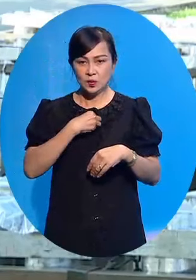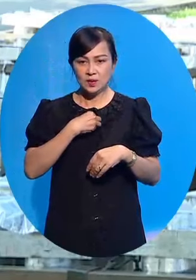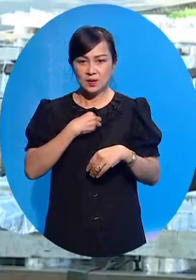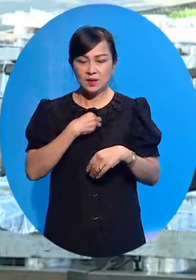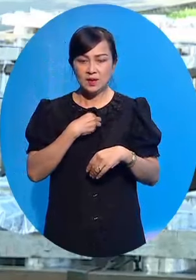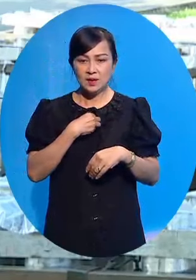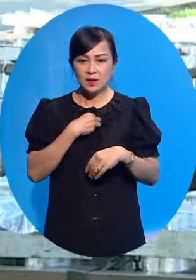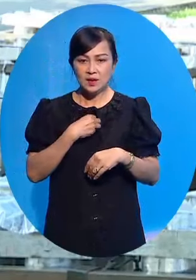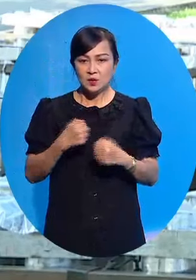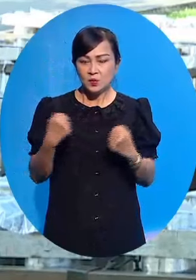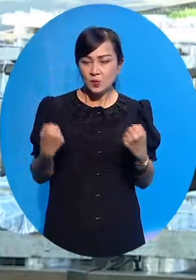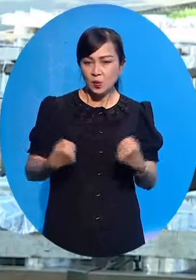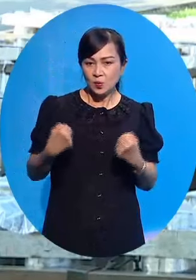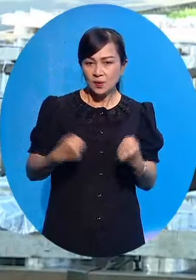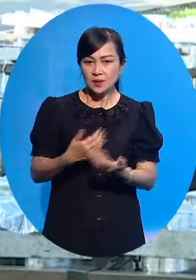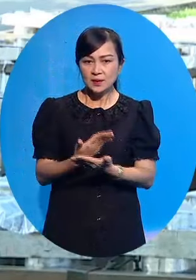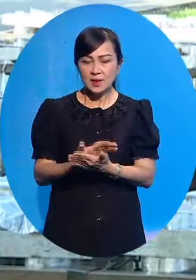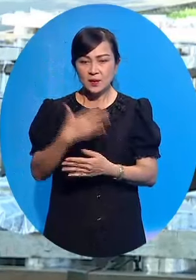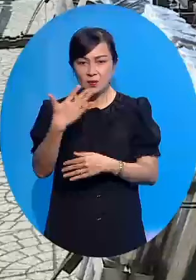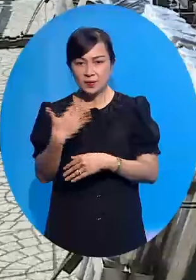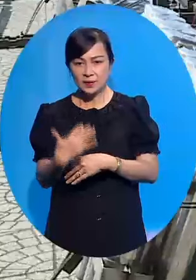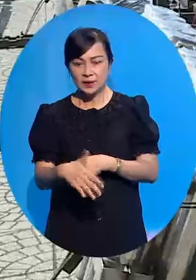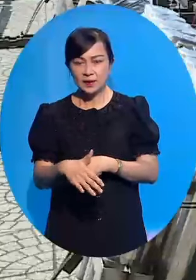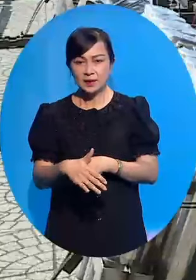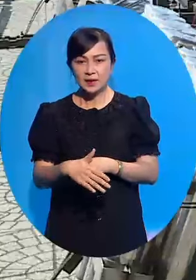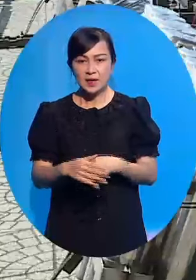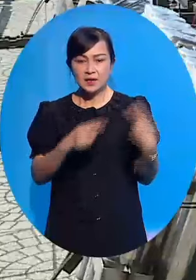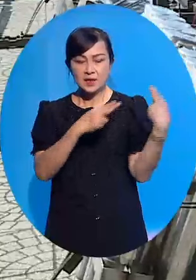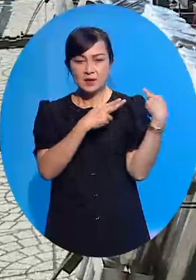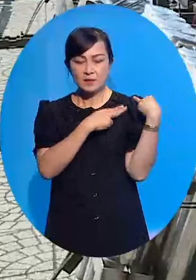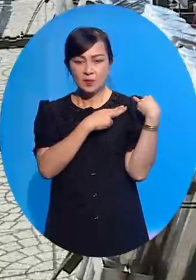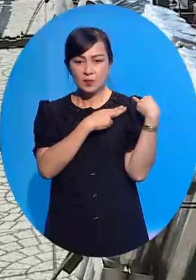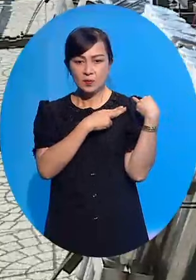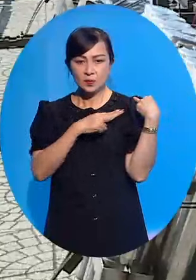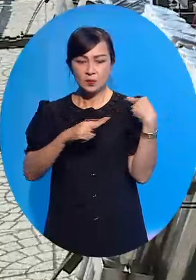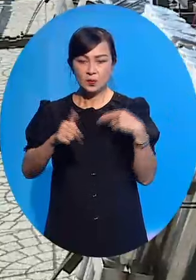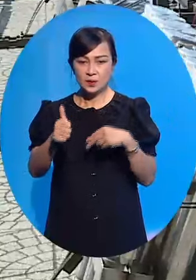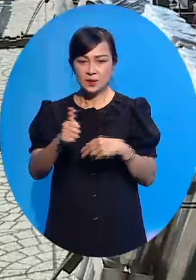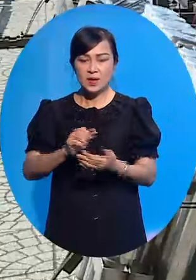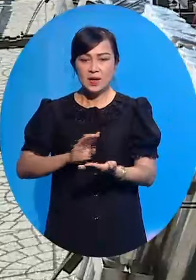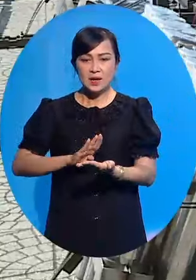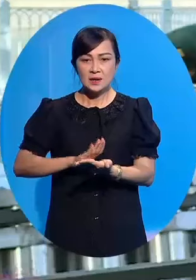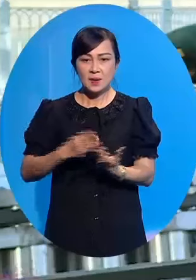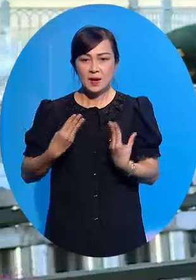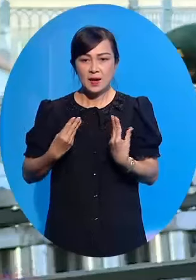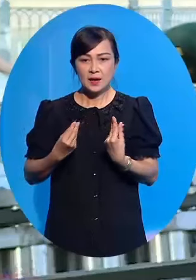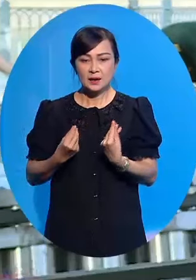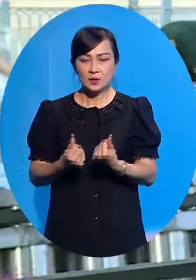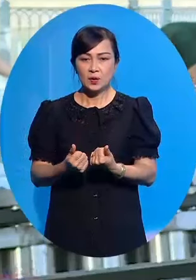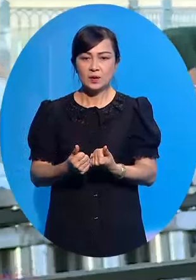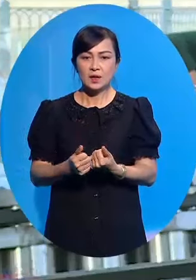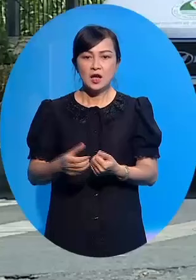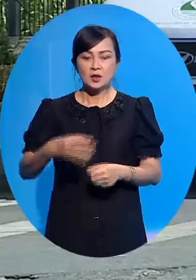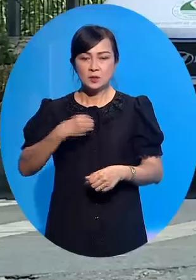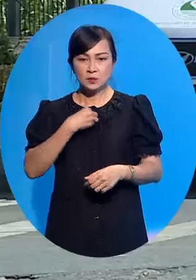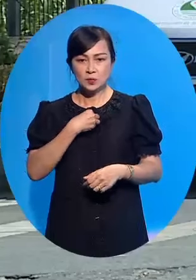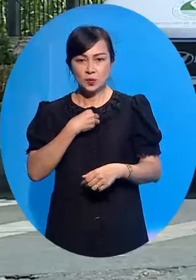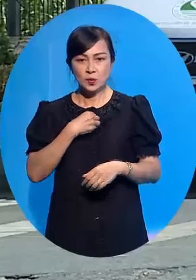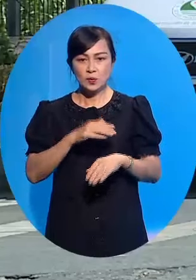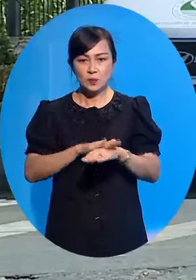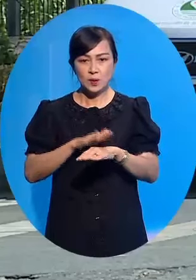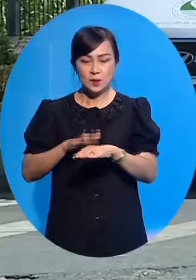là nỗ lực hết mình để hoàn thành nhiệm vụ một cách là tốt nhất. Để bảo đảm an toàn cho trận địa pháo thì chúng tôi huy